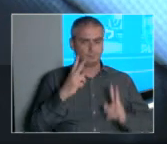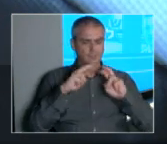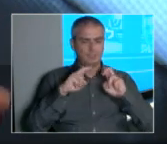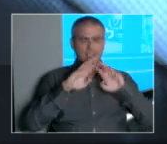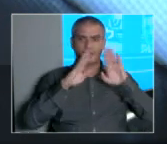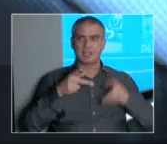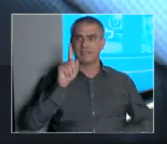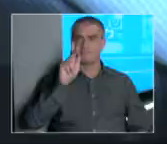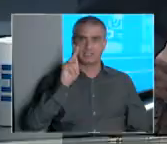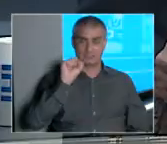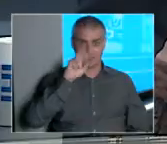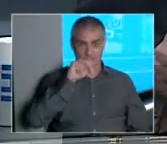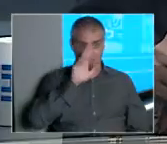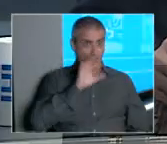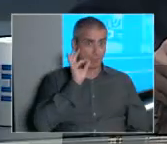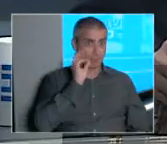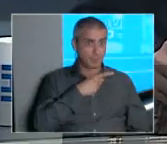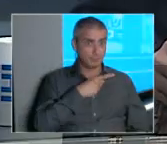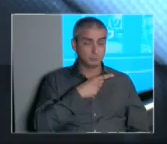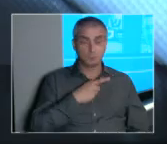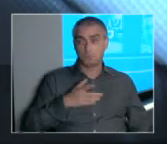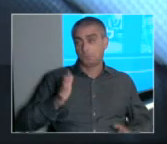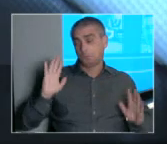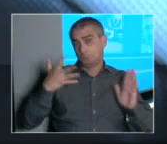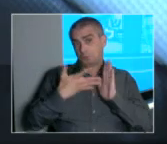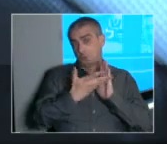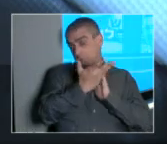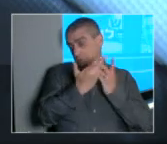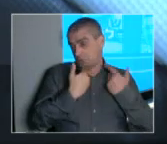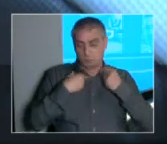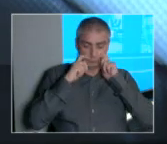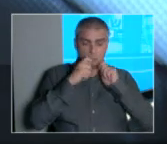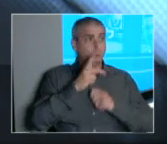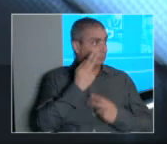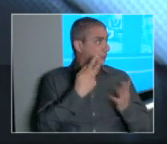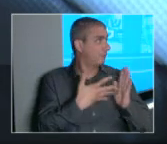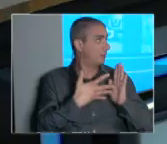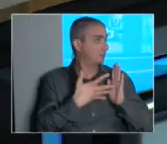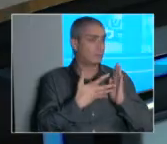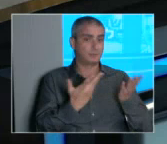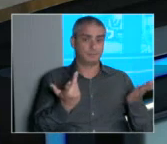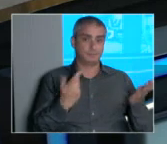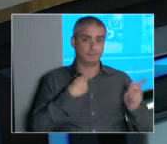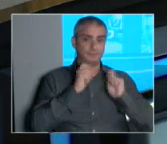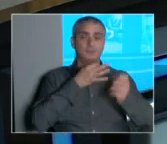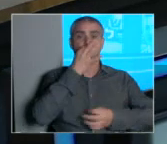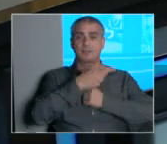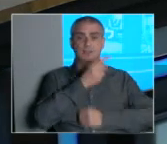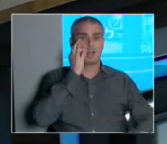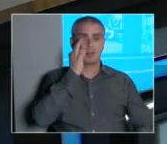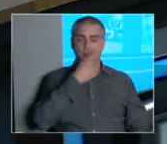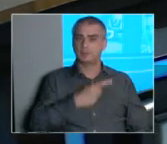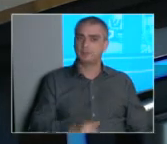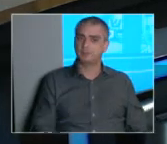קרן וקסנר זה מחקר על קנאביס, אתה אומר? זה אתם תבדקו, אני שמח על... תבדיקה, משה. נרגיש שאילתה לאהוד ברק.